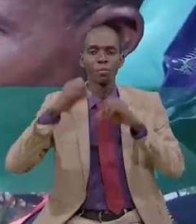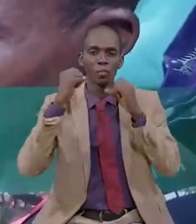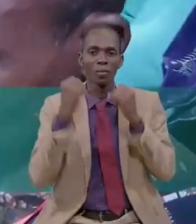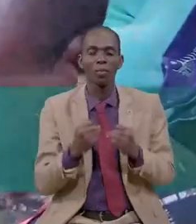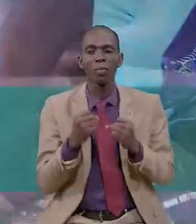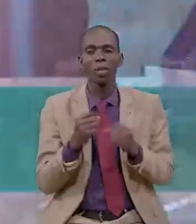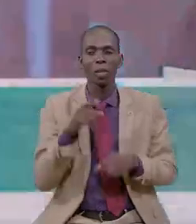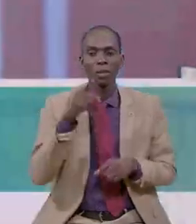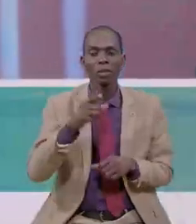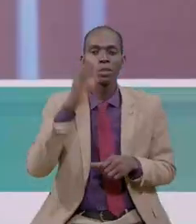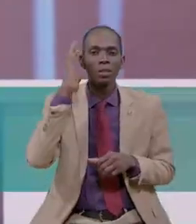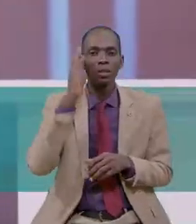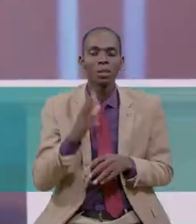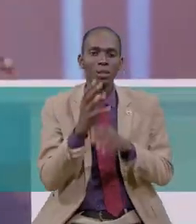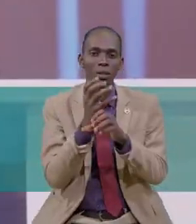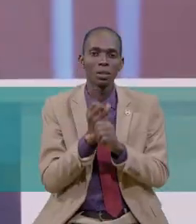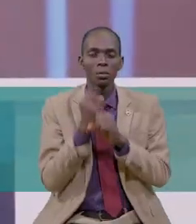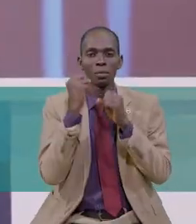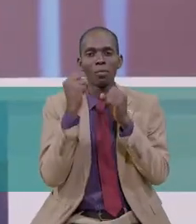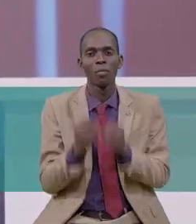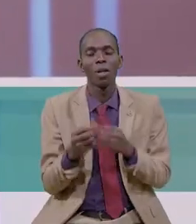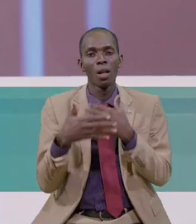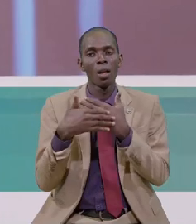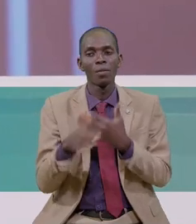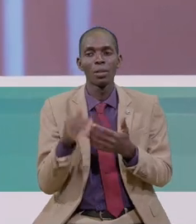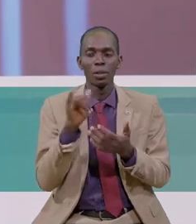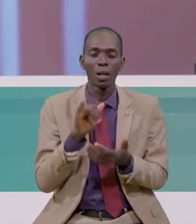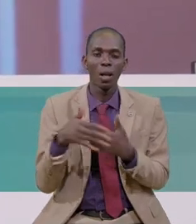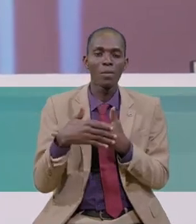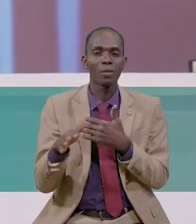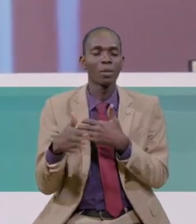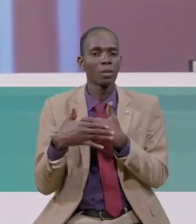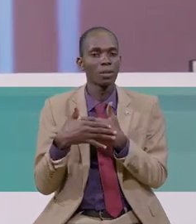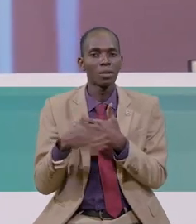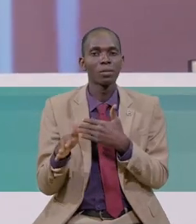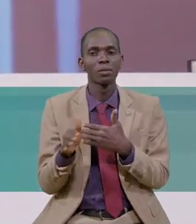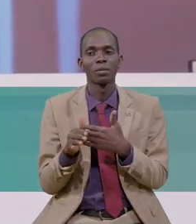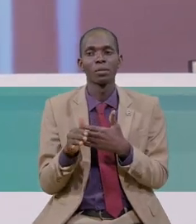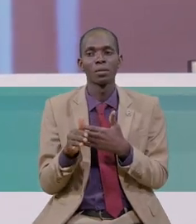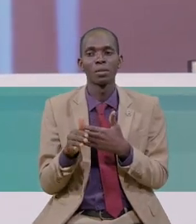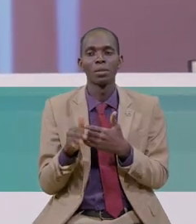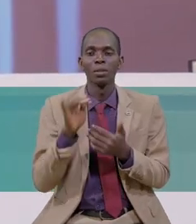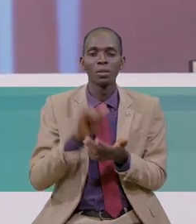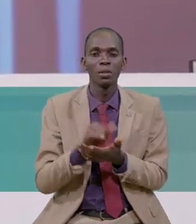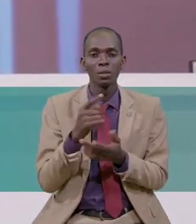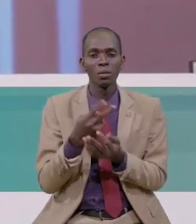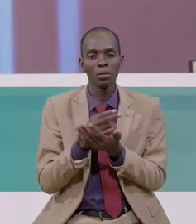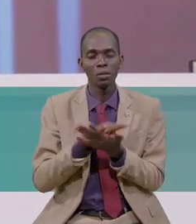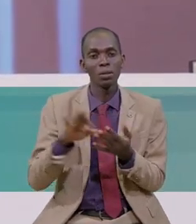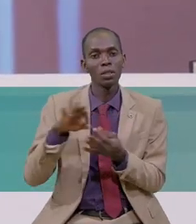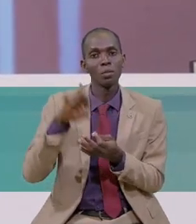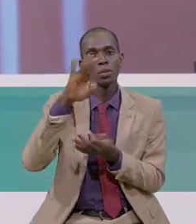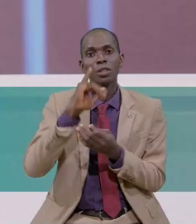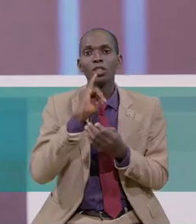Vous recevrez une puissance, le Saint-Esprit survenant sur